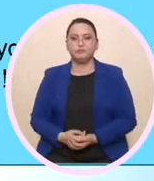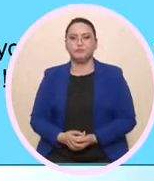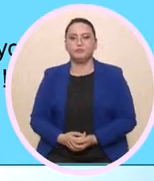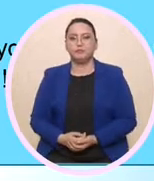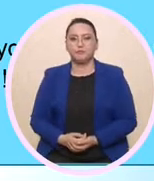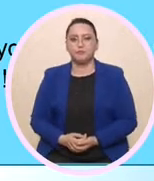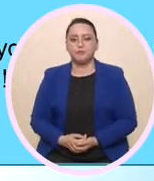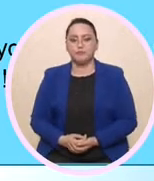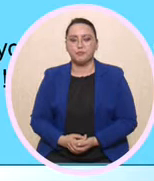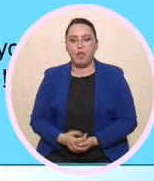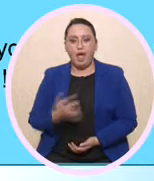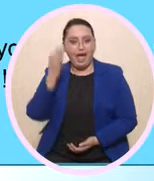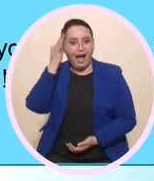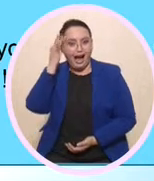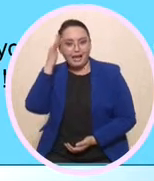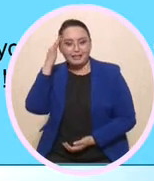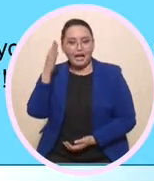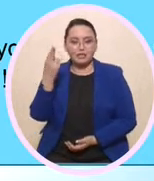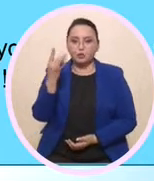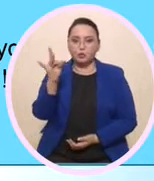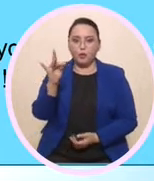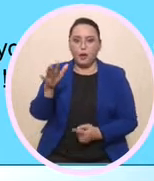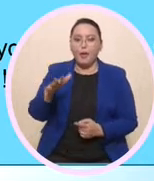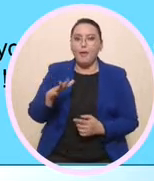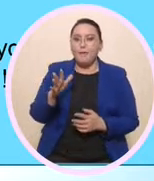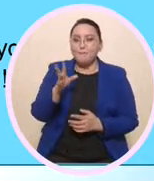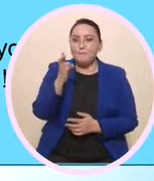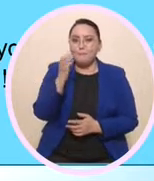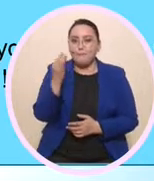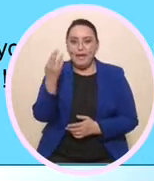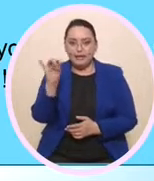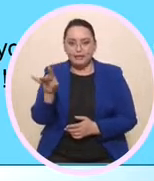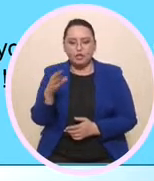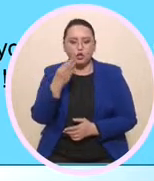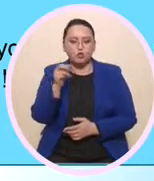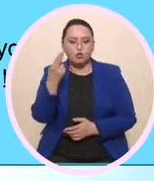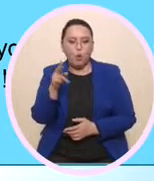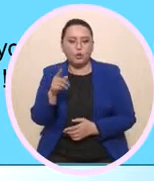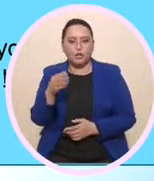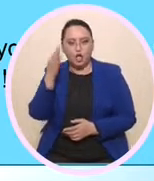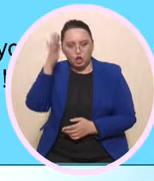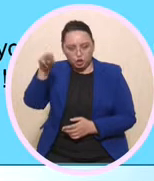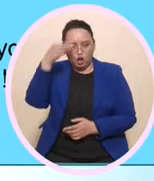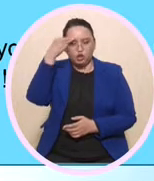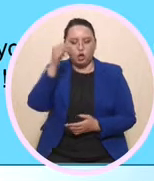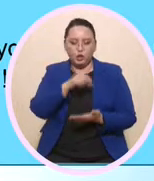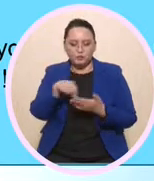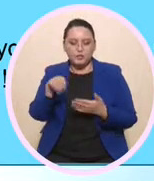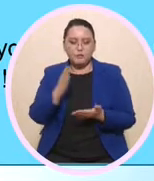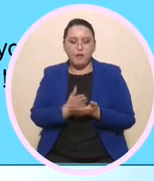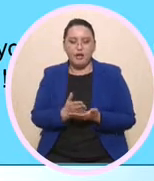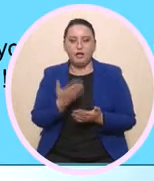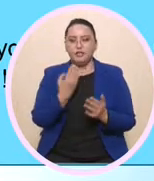гадаад дүр байдлыг цохиолч бол шууд тодорхойлсон байгаа. За жишээ.